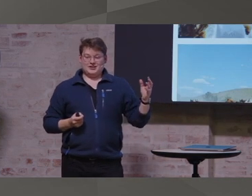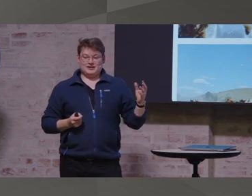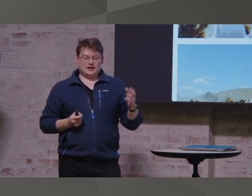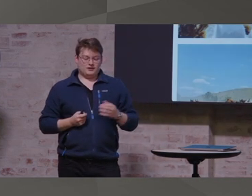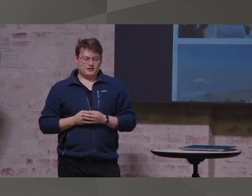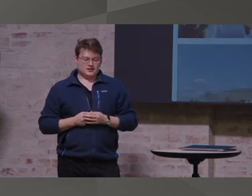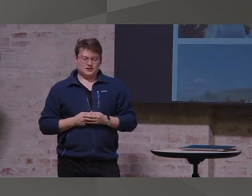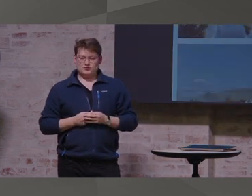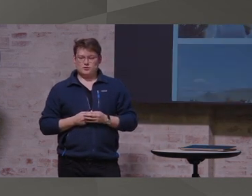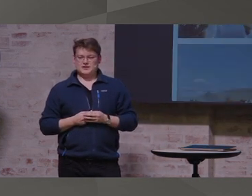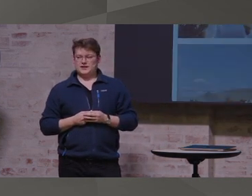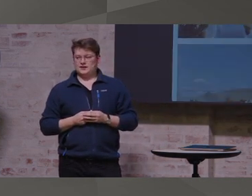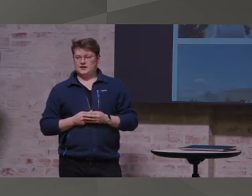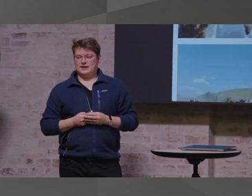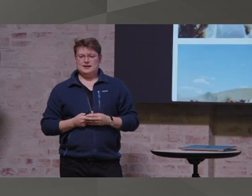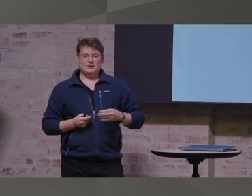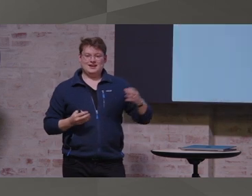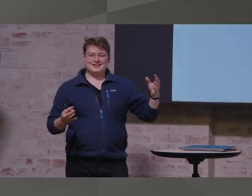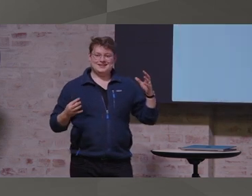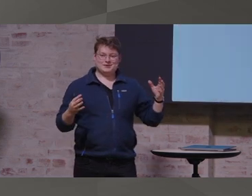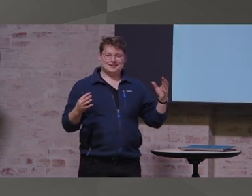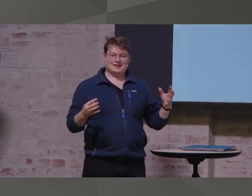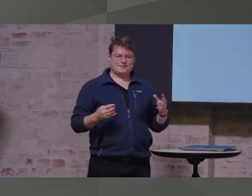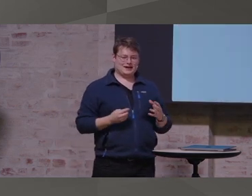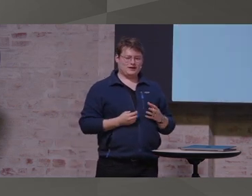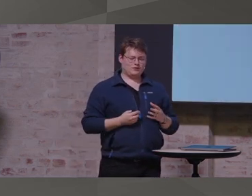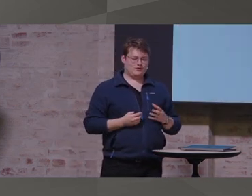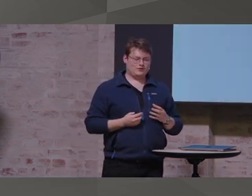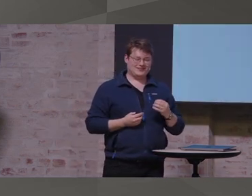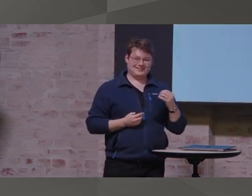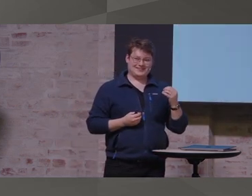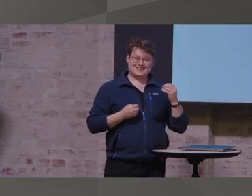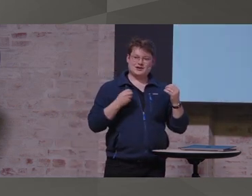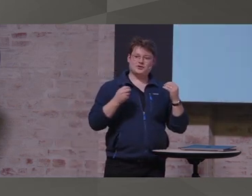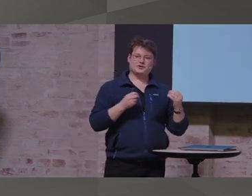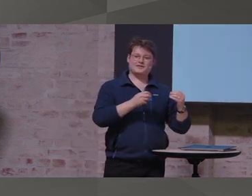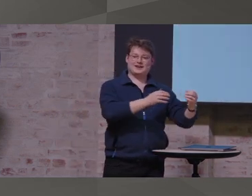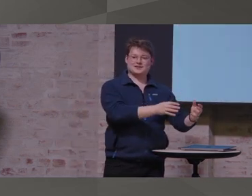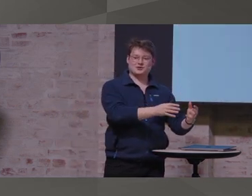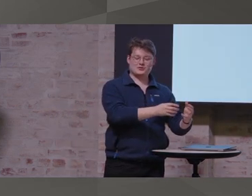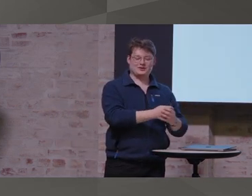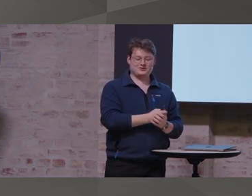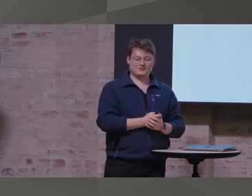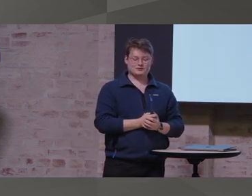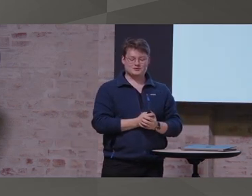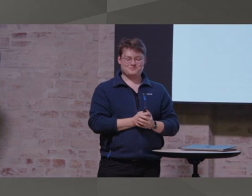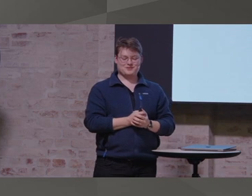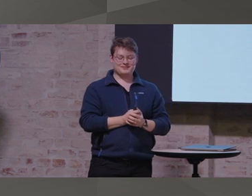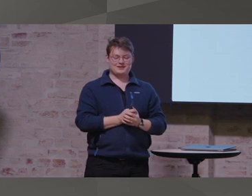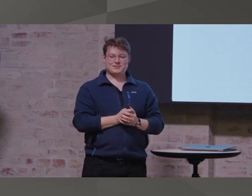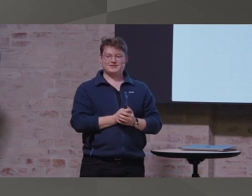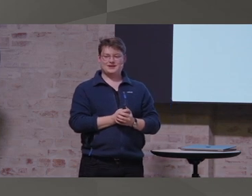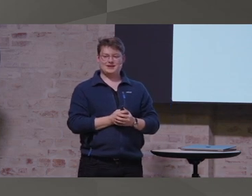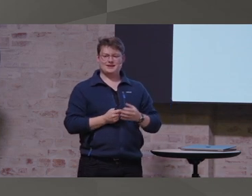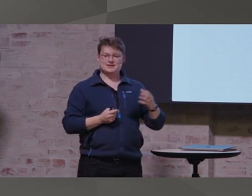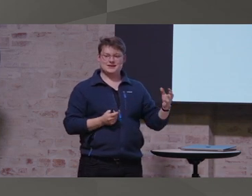Bare andre verktøy også, så det dukker opp stadig nye ting. Igjen litt på dette med at disse håndverkene som har kunnet Photoshop bli